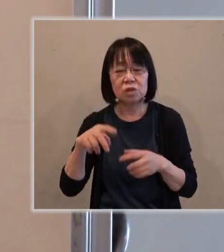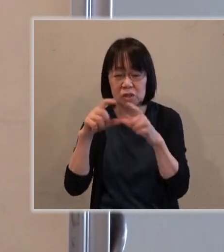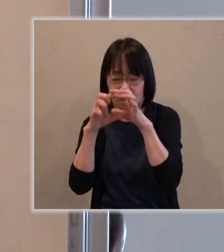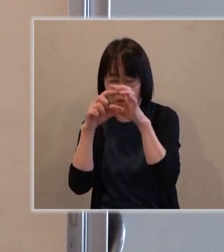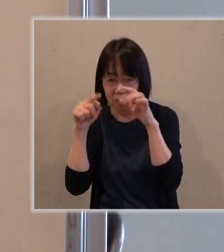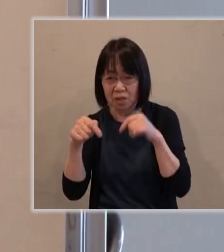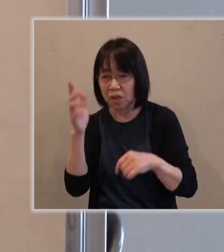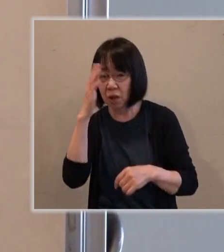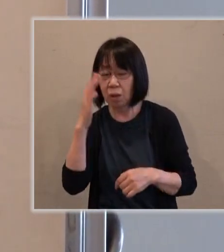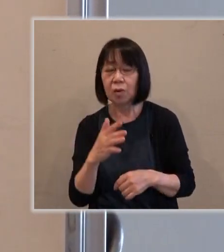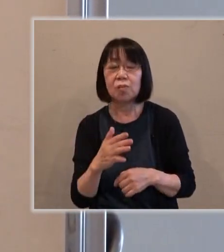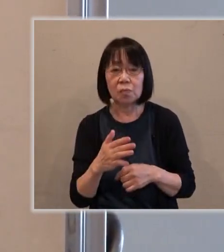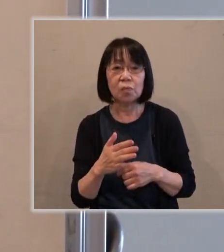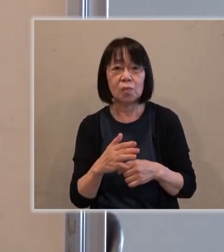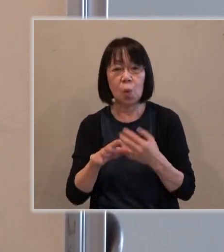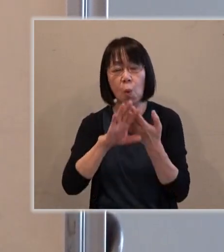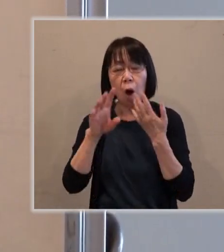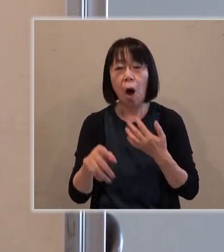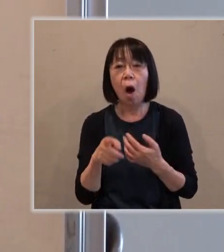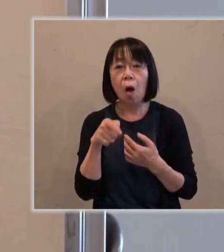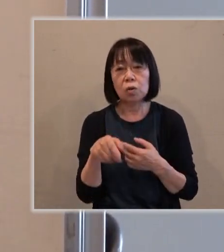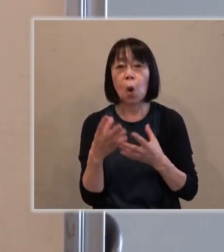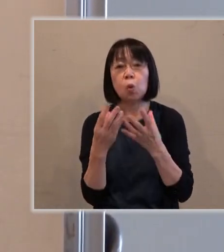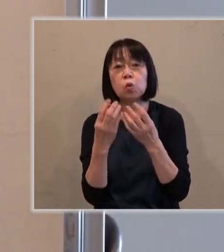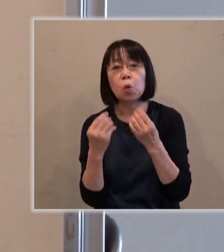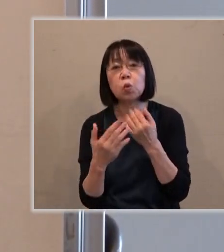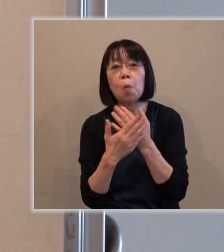っともっとソフト面もあるよみたいなところを